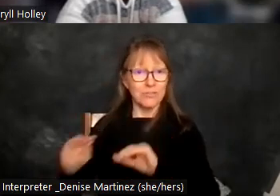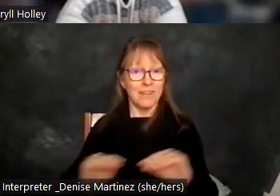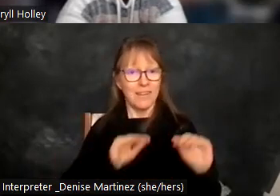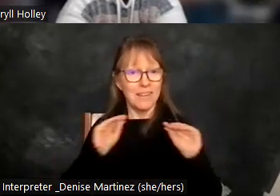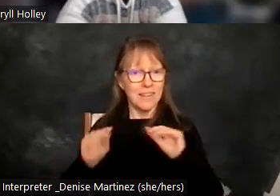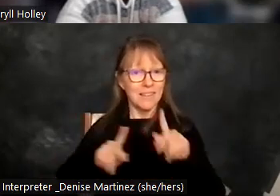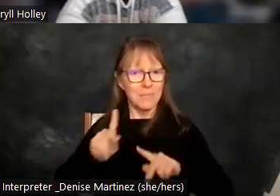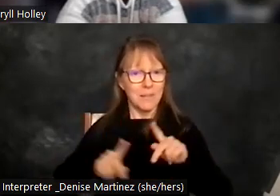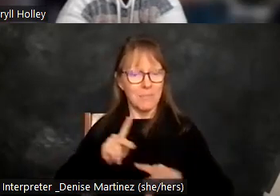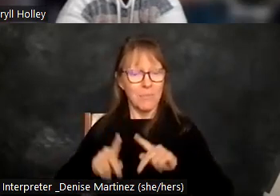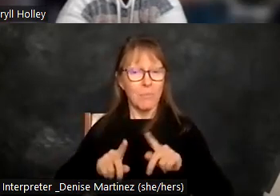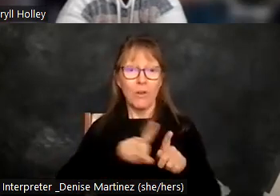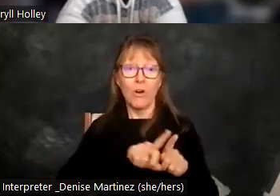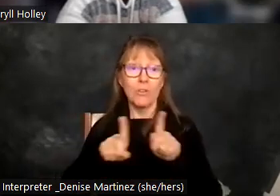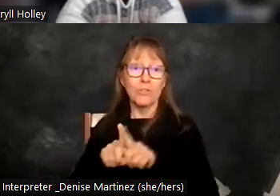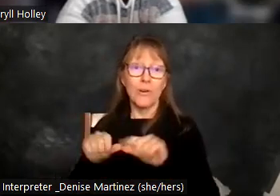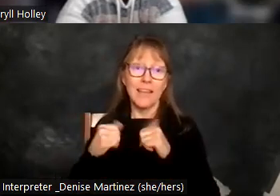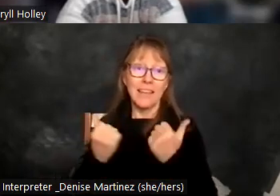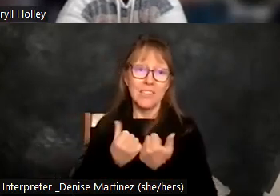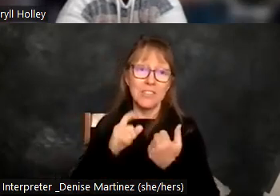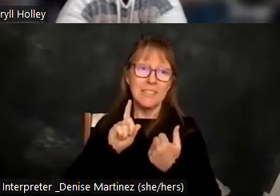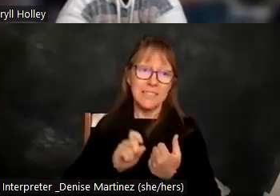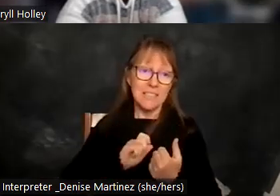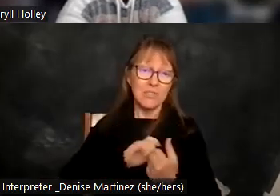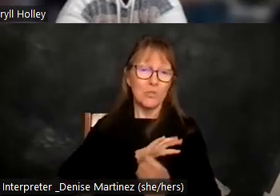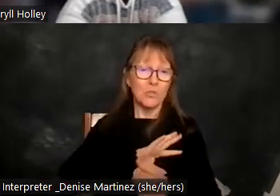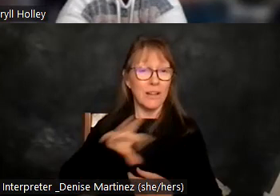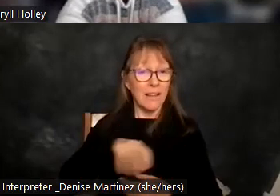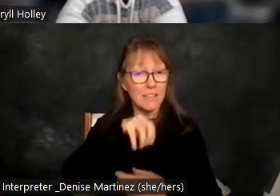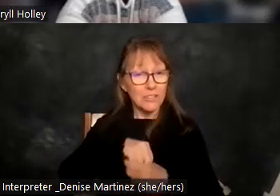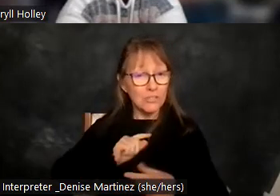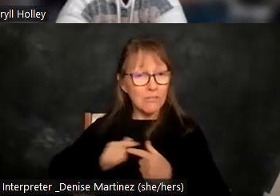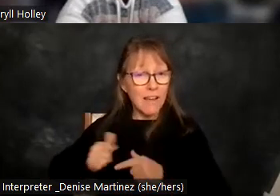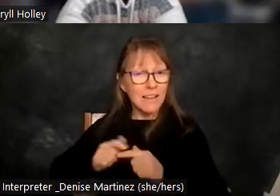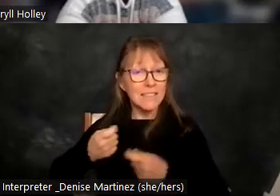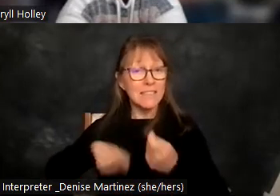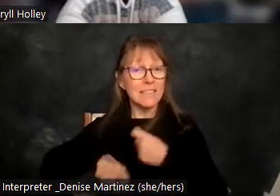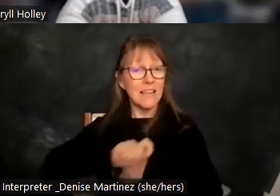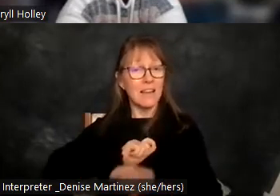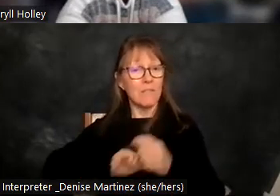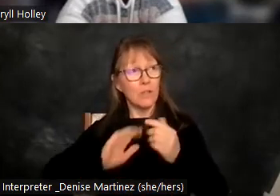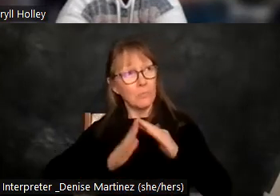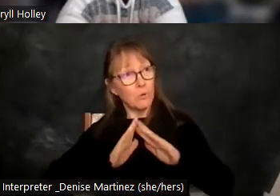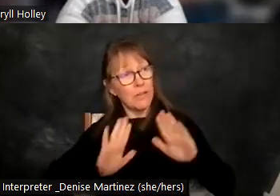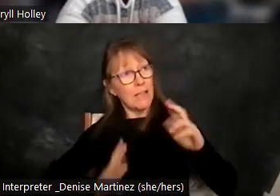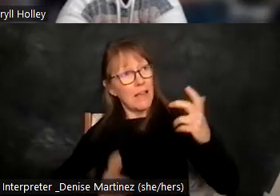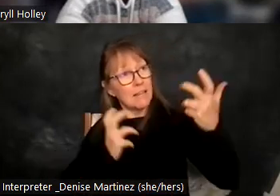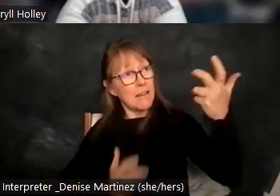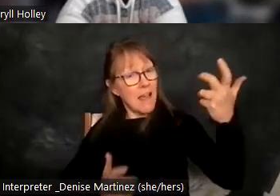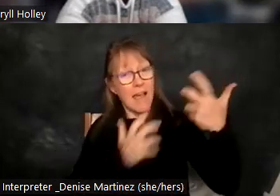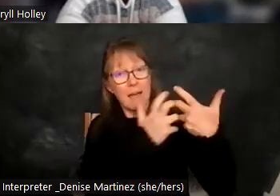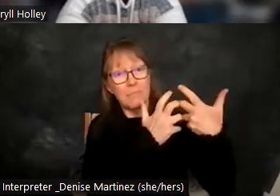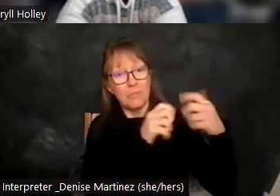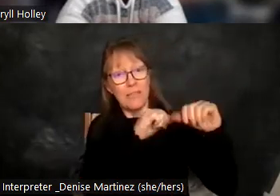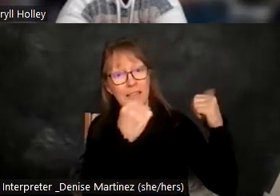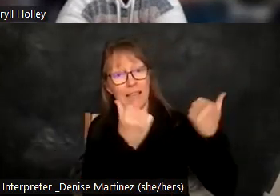learn et how to agences interact with the ils doivent community where it apprendre makes sense qui to sont plus communicate capables rather than d'interactionner avec la communauté, outside plus capables to, d'adapter